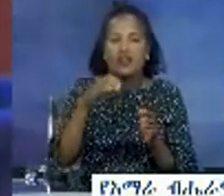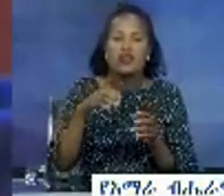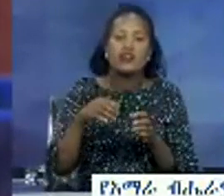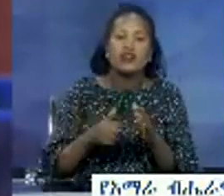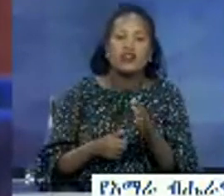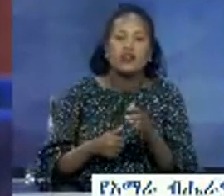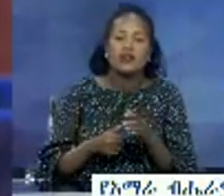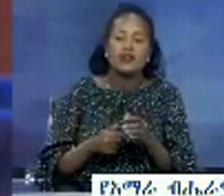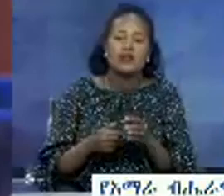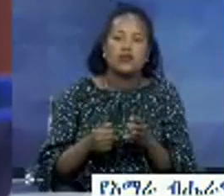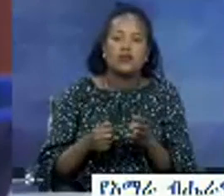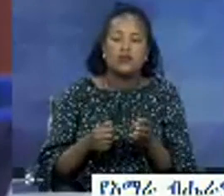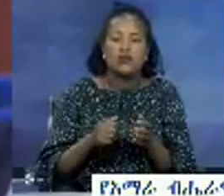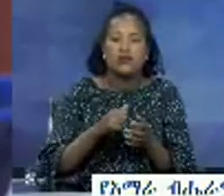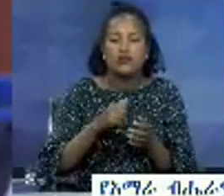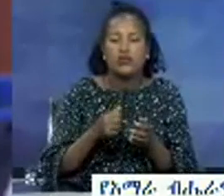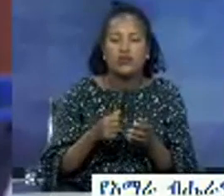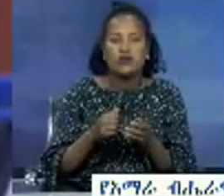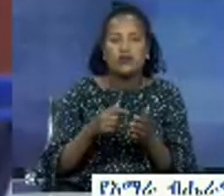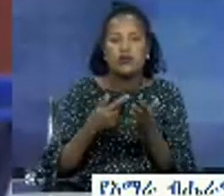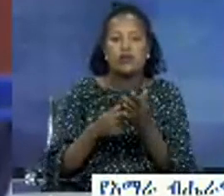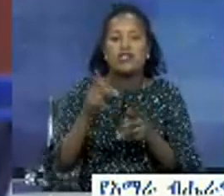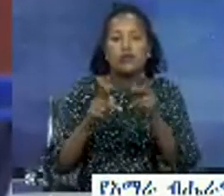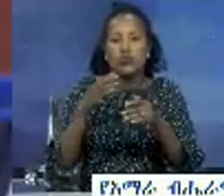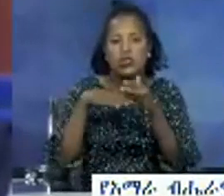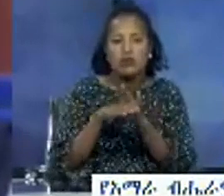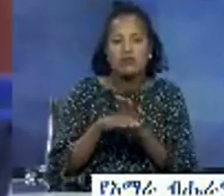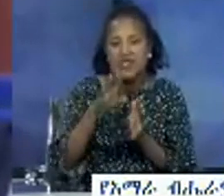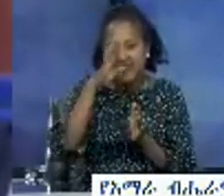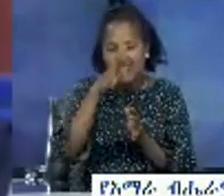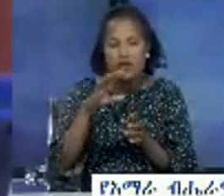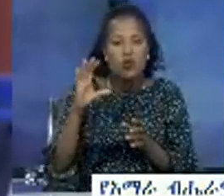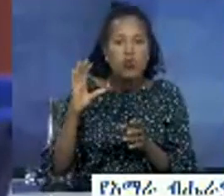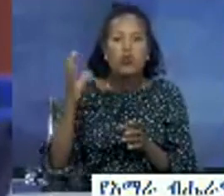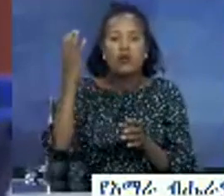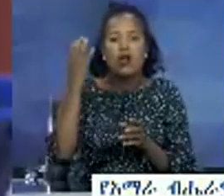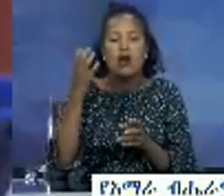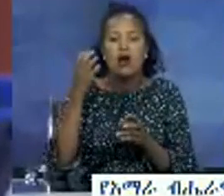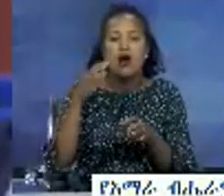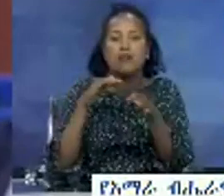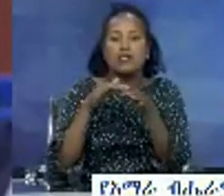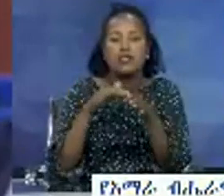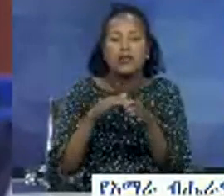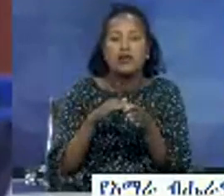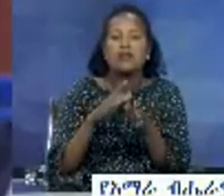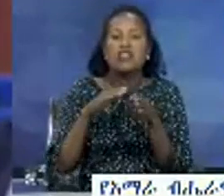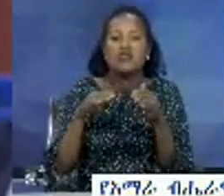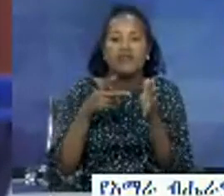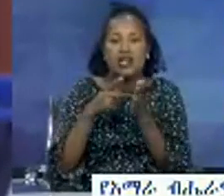ኢፍትሐዊነትን በመቃወም በህዝብ ውስጥ በተፈጠረ ቁጣና አመጽ እንዲሁም በተከፈለ